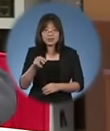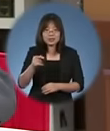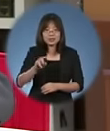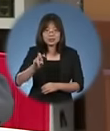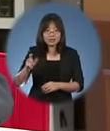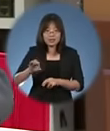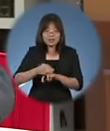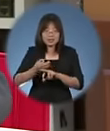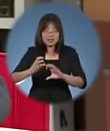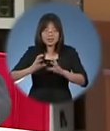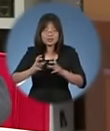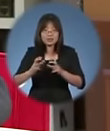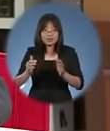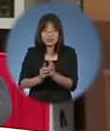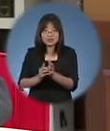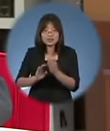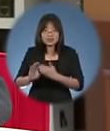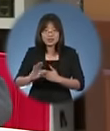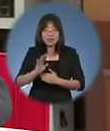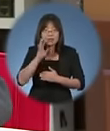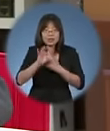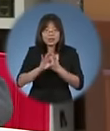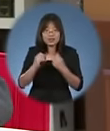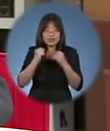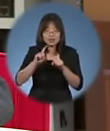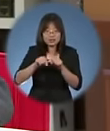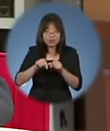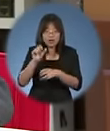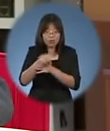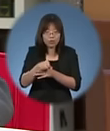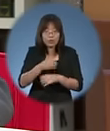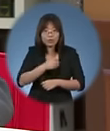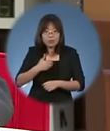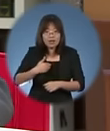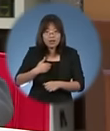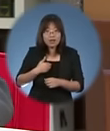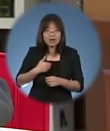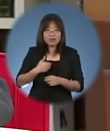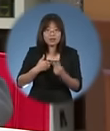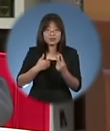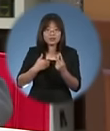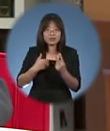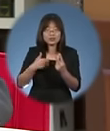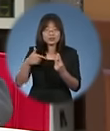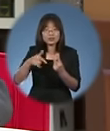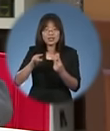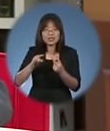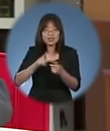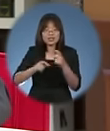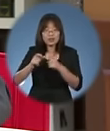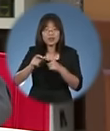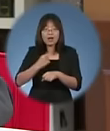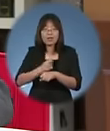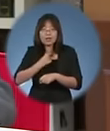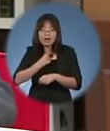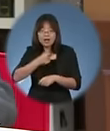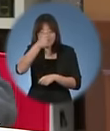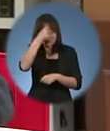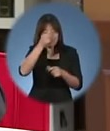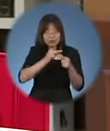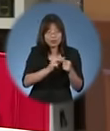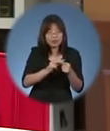끝내고, 그 다음에 만약에 건강과 시간이 허용된다면 한 두 개 정도를 더 다루고 싶어요. 어디입니까? 인도하고